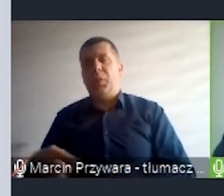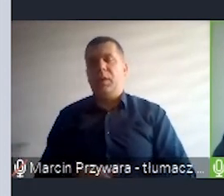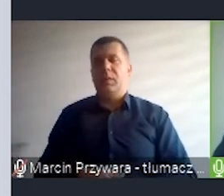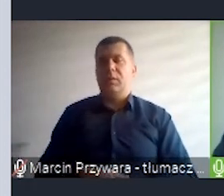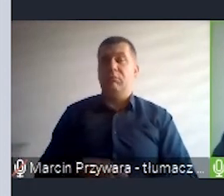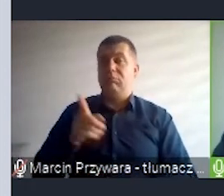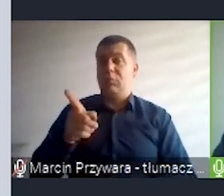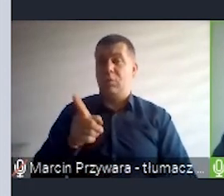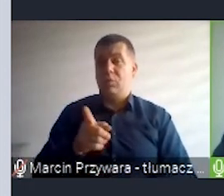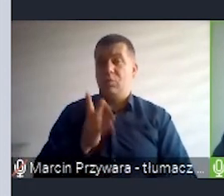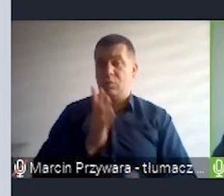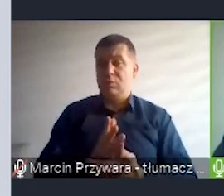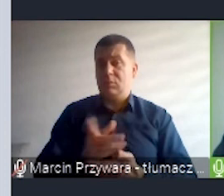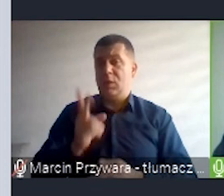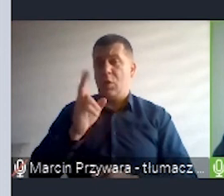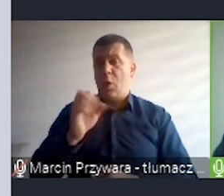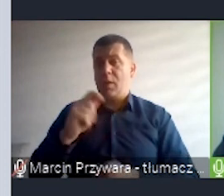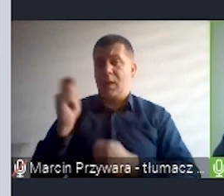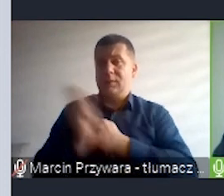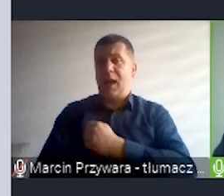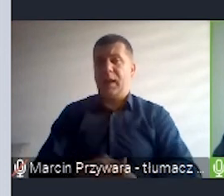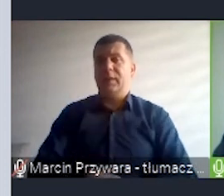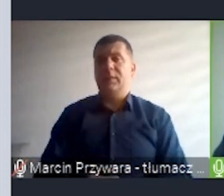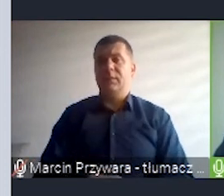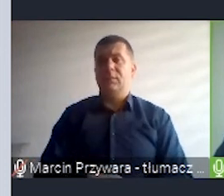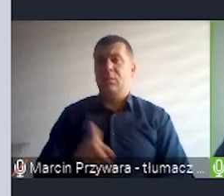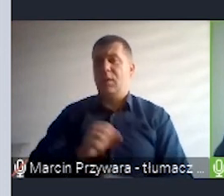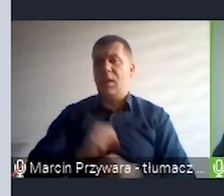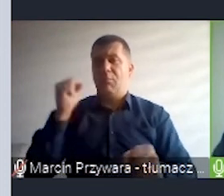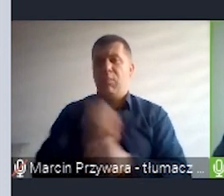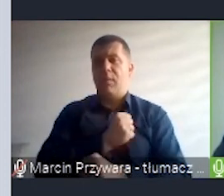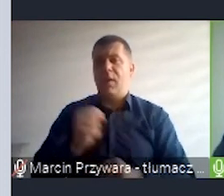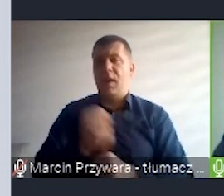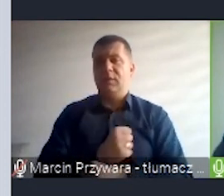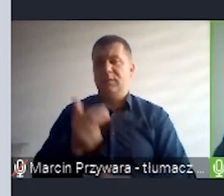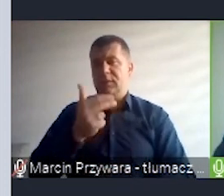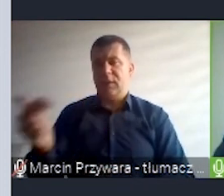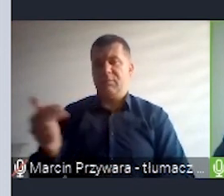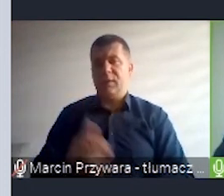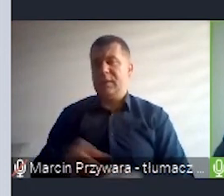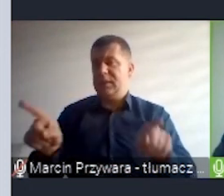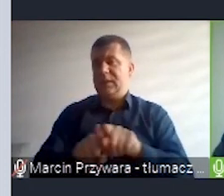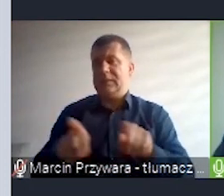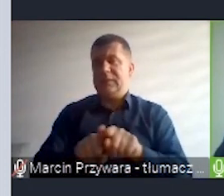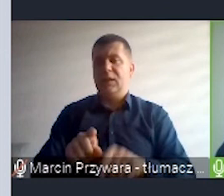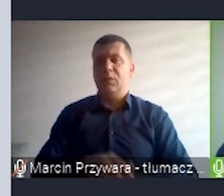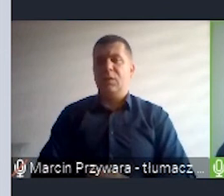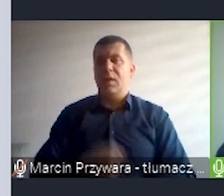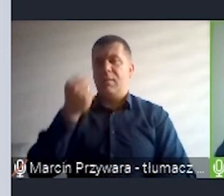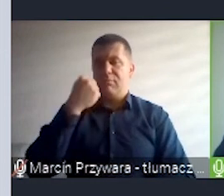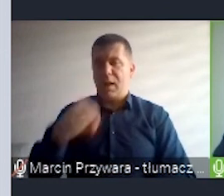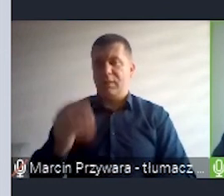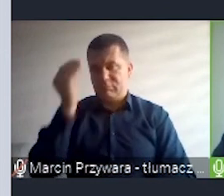bo to już wchodzi w kodeks karny. To już są poważne tematy. Tak samo